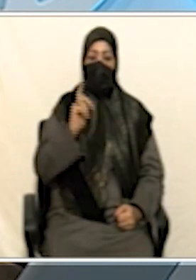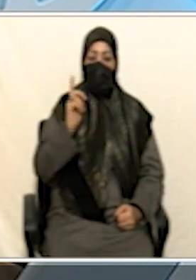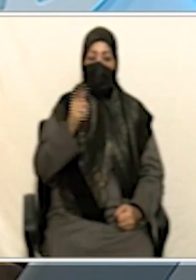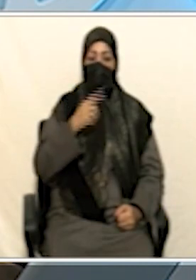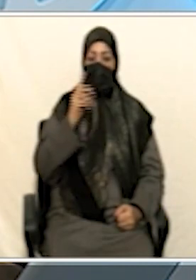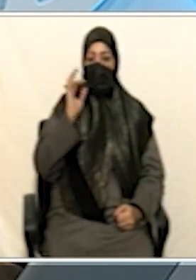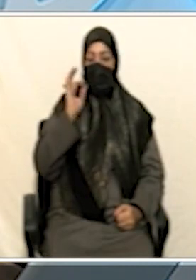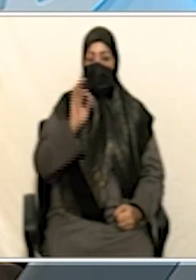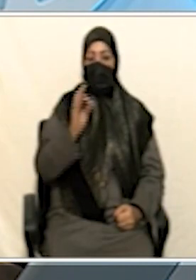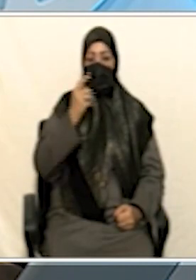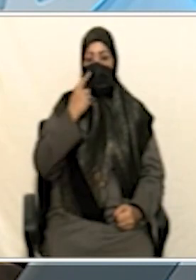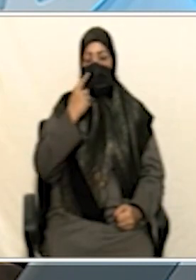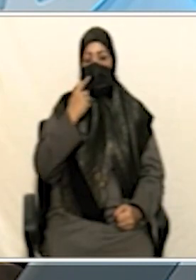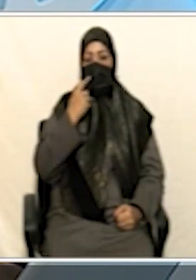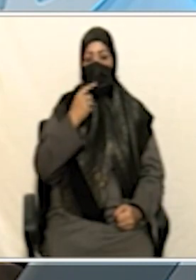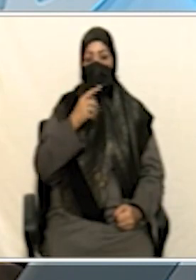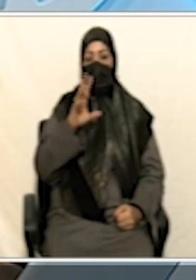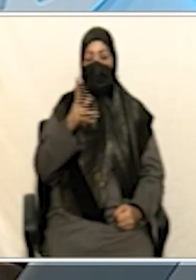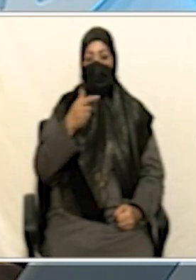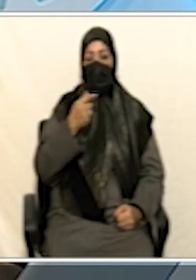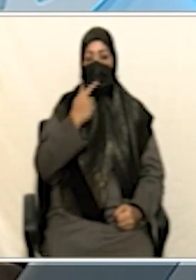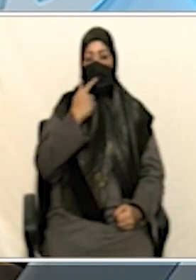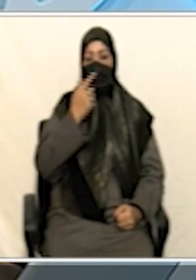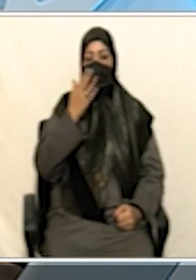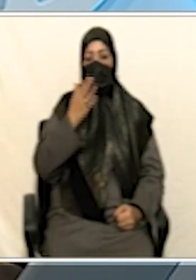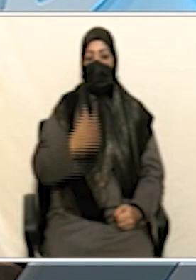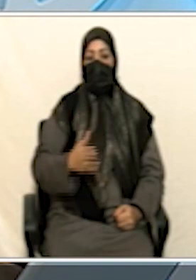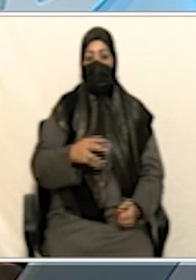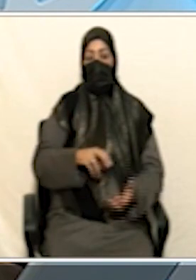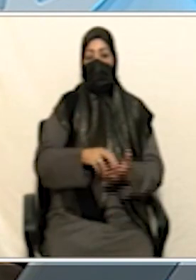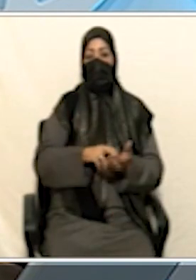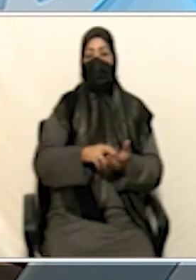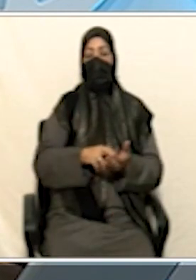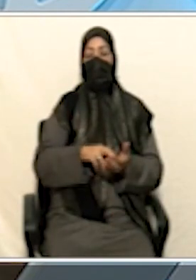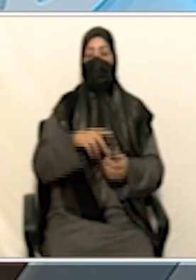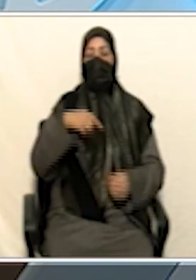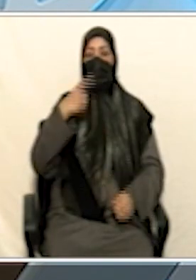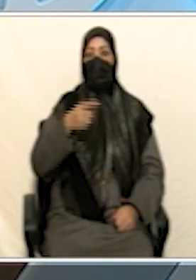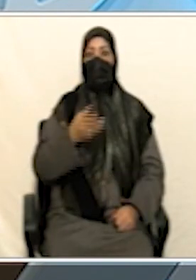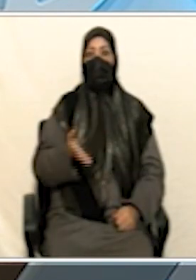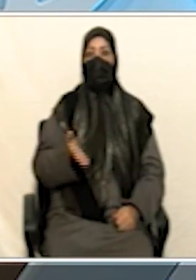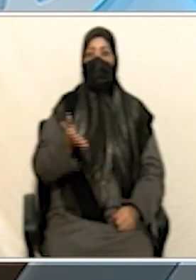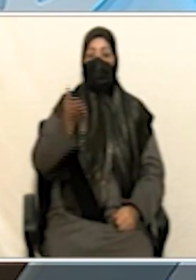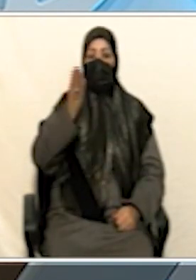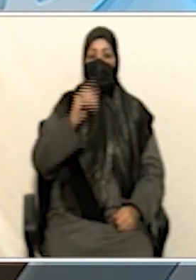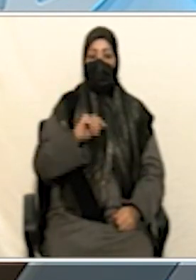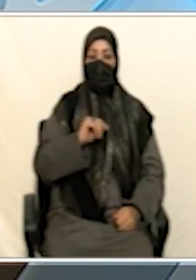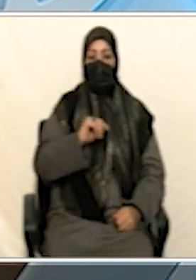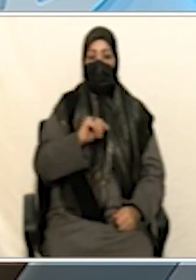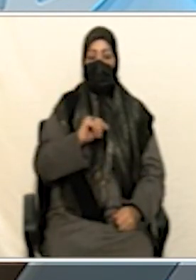بالنذر ويخافون يوما كان شره مستطيرا فنذر في الطاعات وليس في